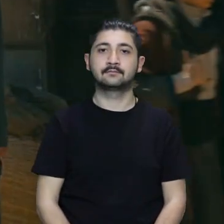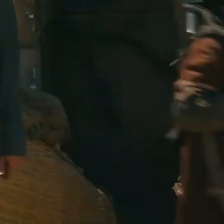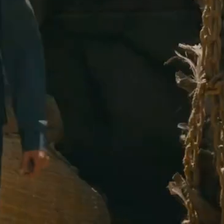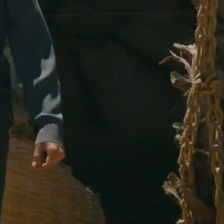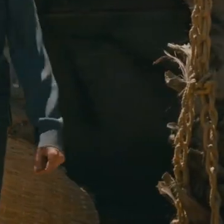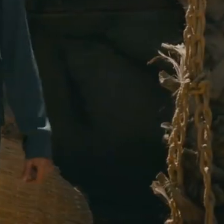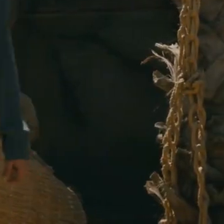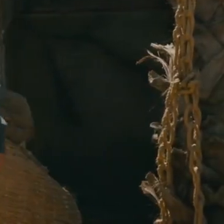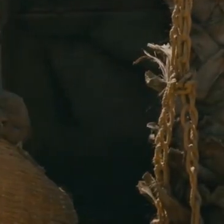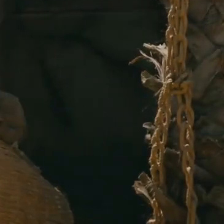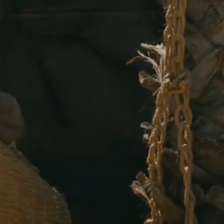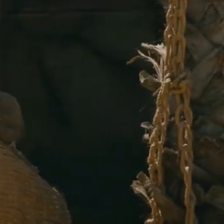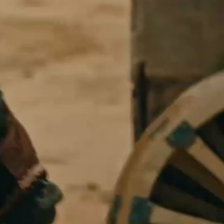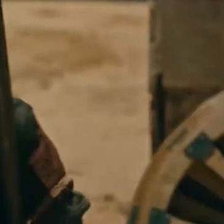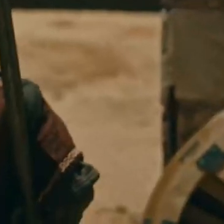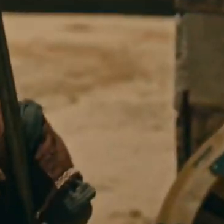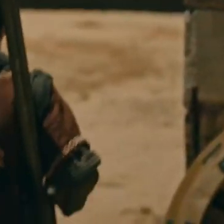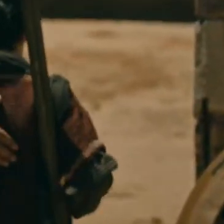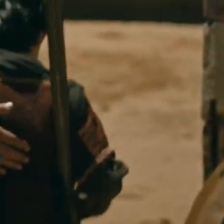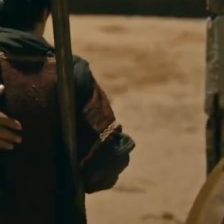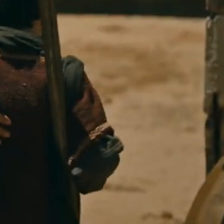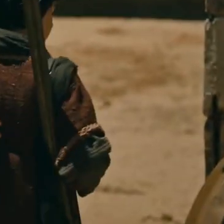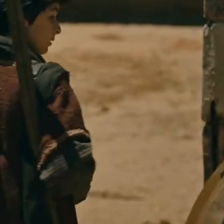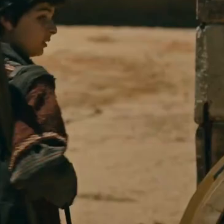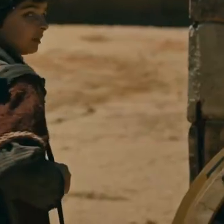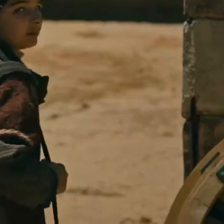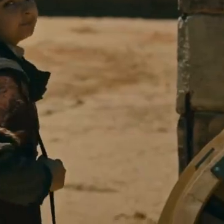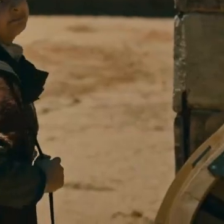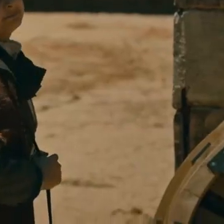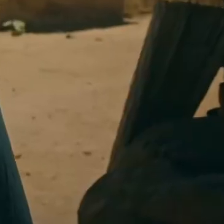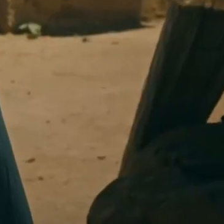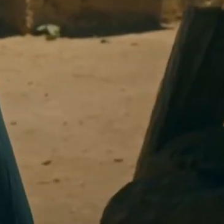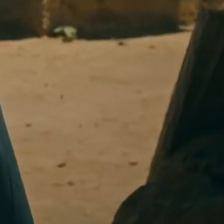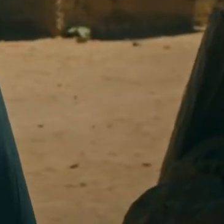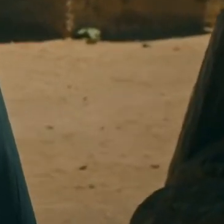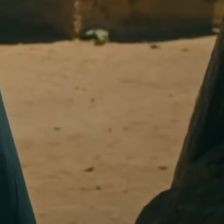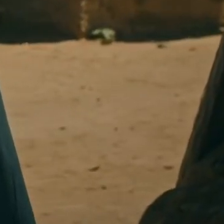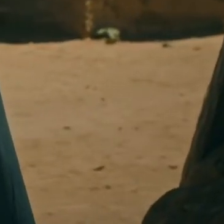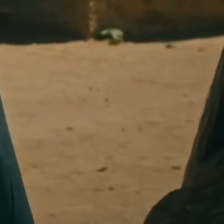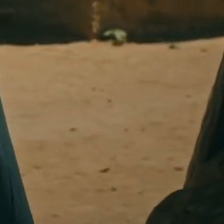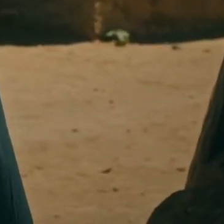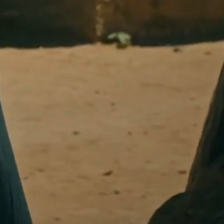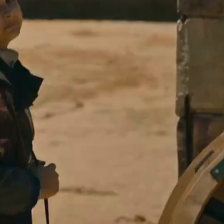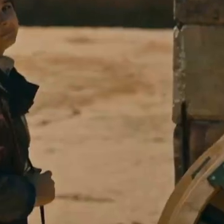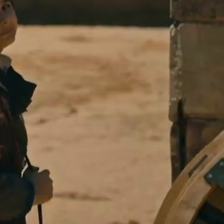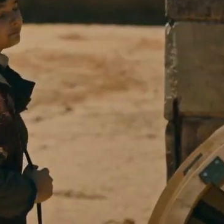Resul Ömer'le gidiyordu. Durup yalvaran gözlerle Ali'ye baktı. Ali başıyla git işareti